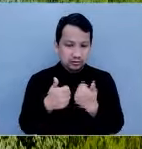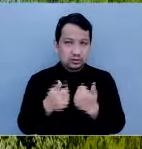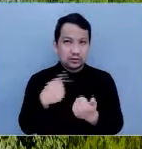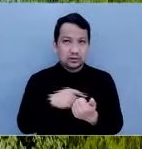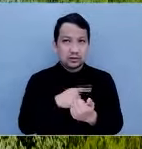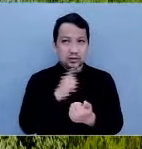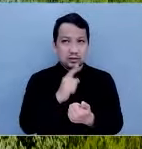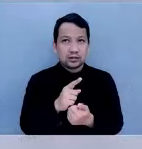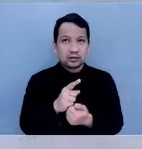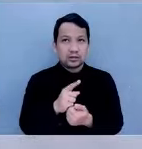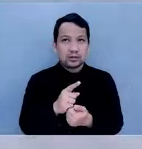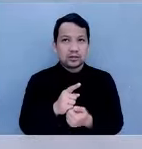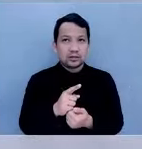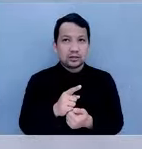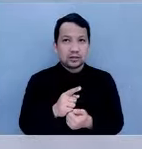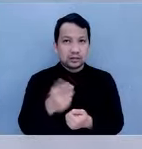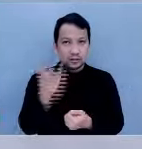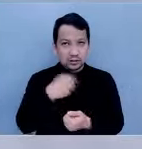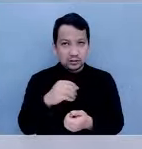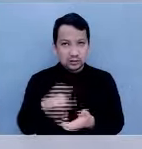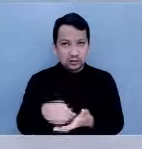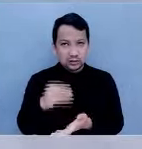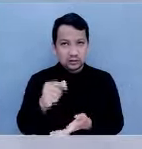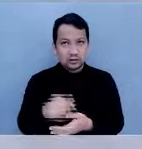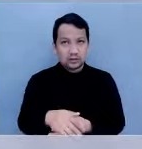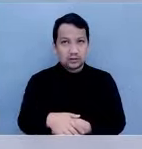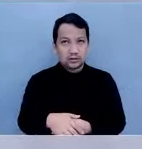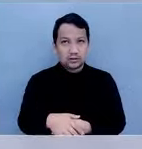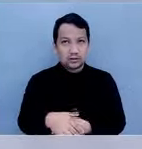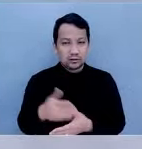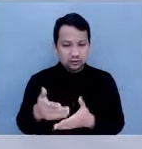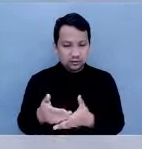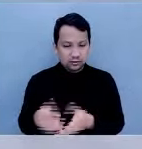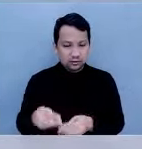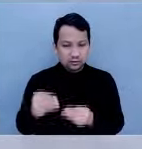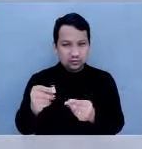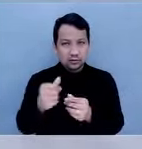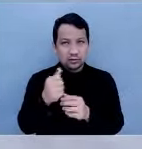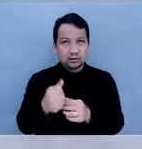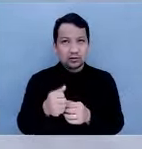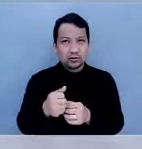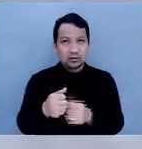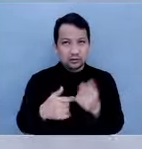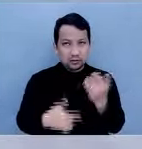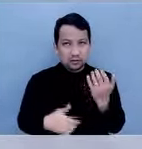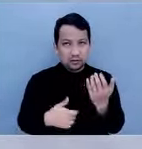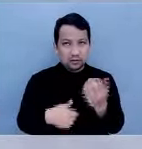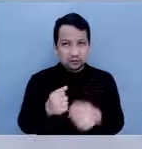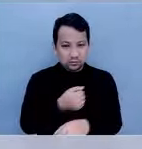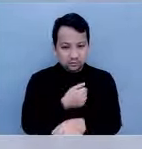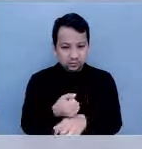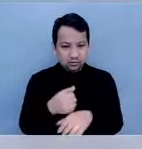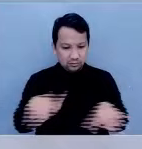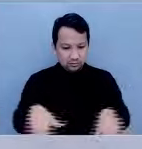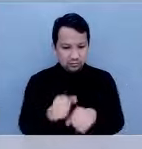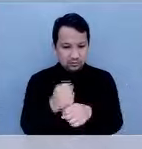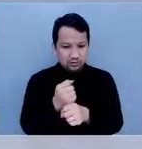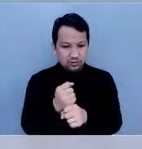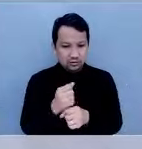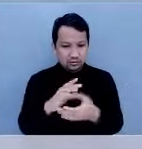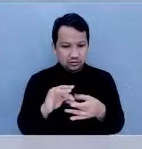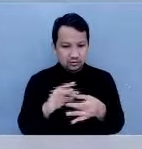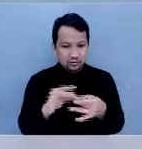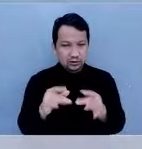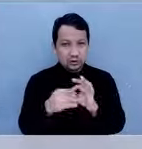to si Joseph eh. Ang galing nga, ang galing! Tinugtugan ko lang siya isang simpleng kanta. Aba, nakapagawa na ng story. I